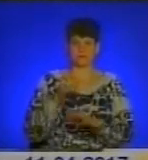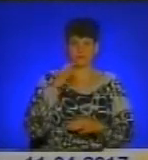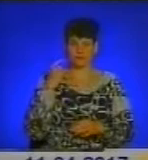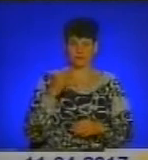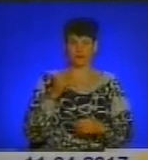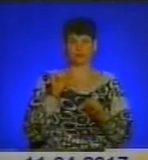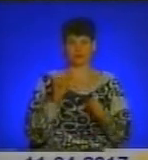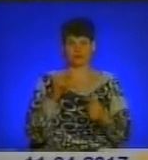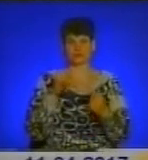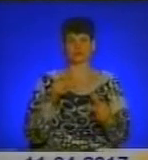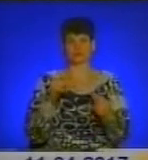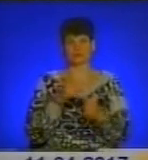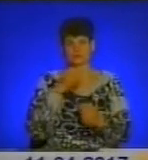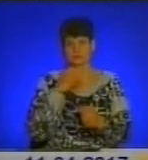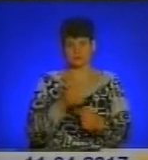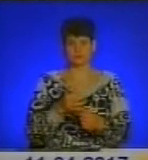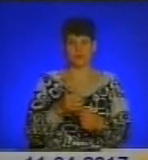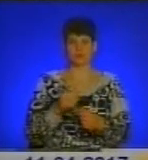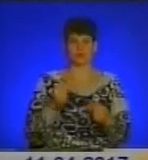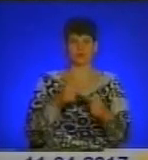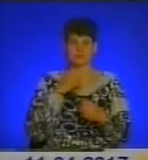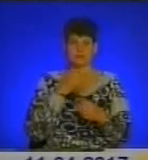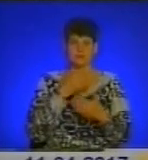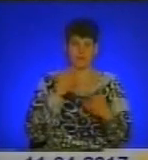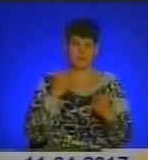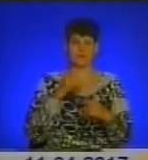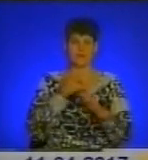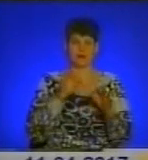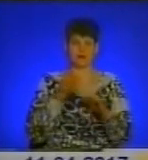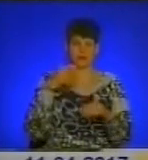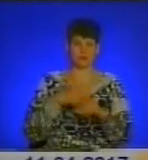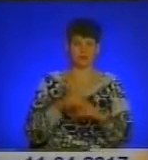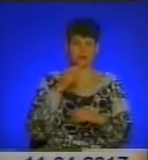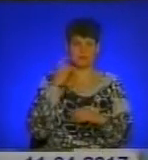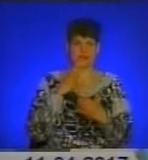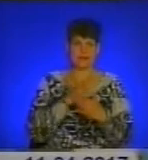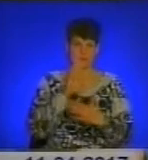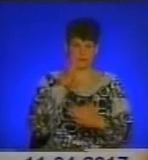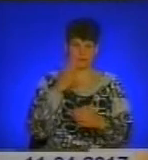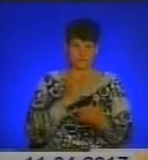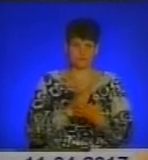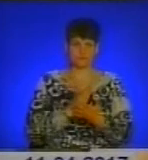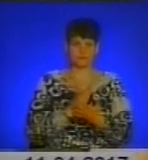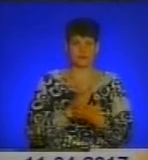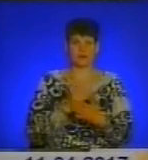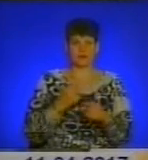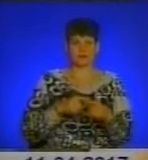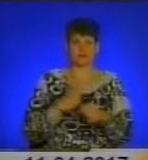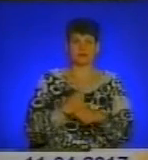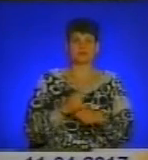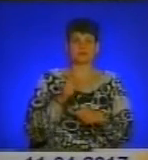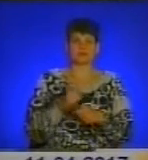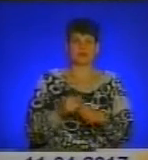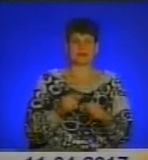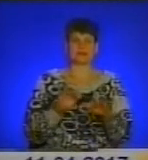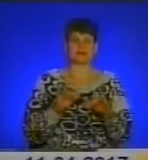і невизнаного, але всі і так чудово розуміють, що Росія є агресором. Ну, от саме це і спонукало нас до таких рішучих дій. Ну, перед цим нам